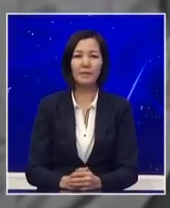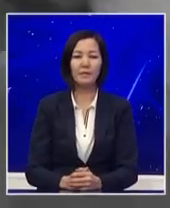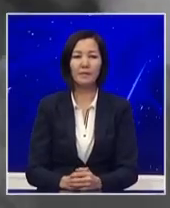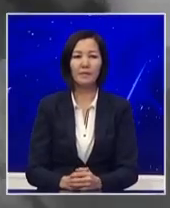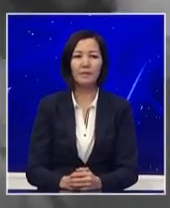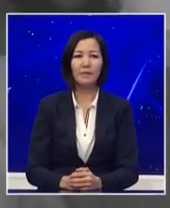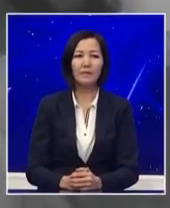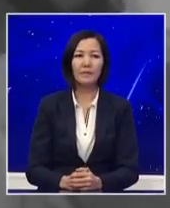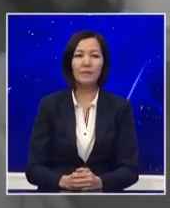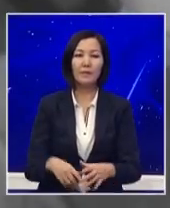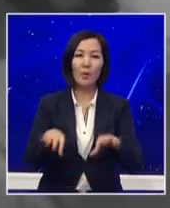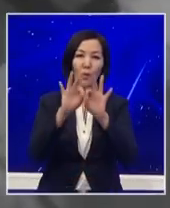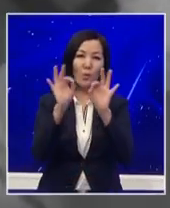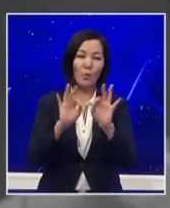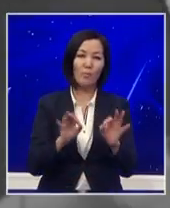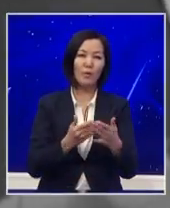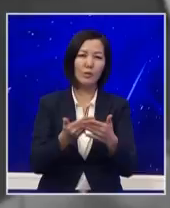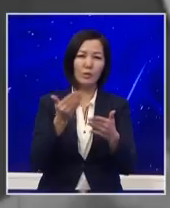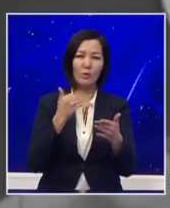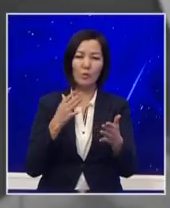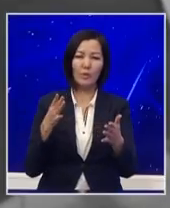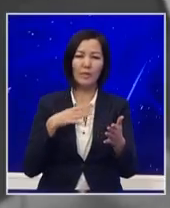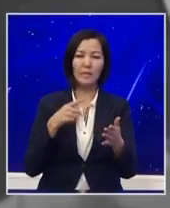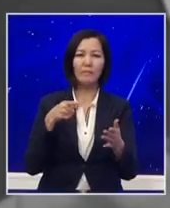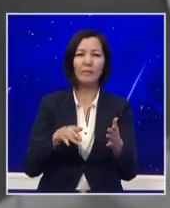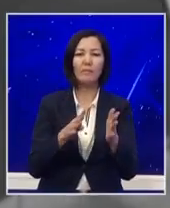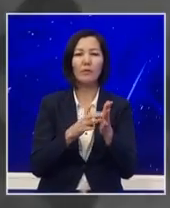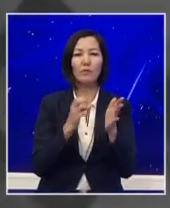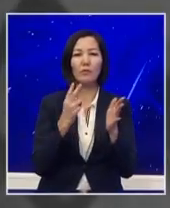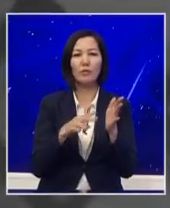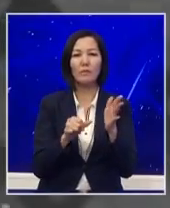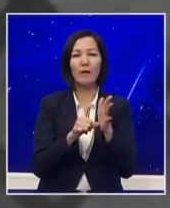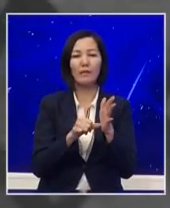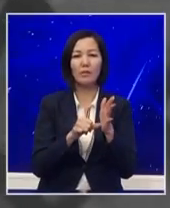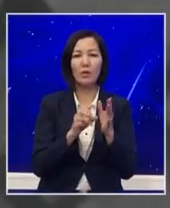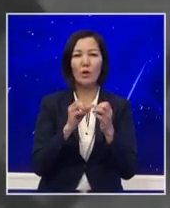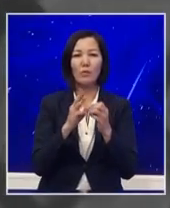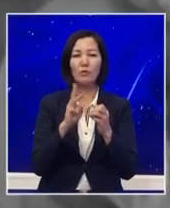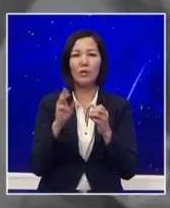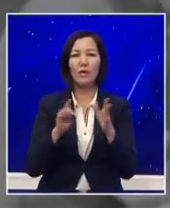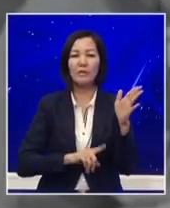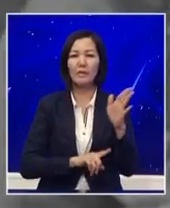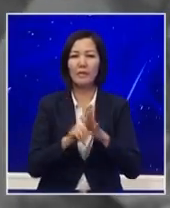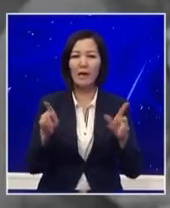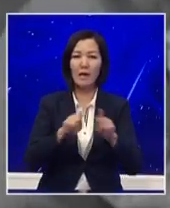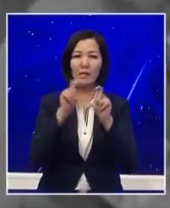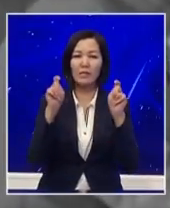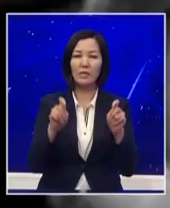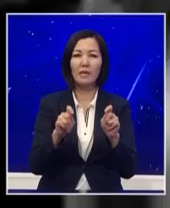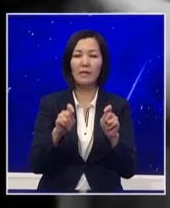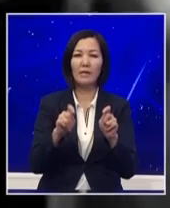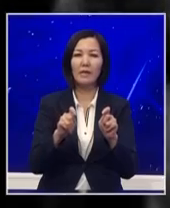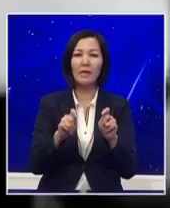Бұл бейне дәл сол кезде түсірілген. Ұлттық театр іргесі 1926 жылы 13 қаңтарда қаланады. Сол кездегі ел